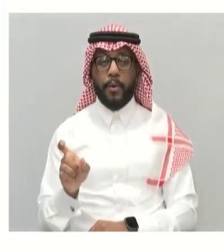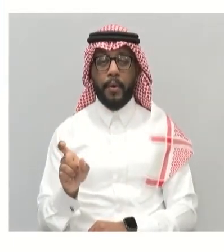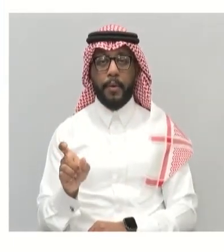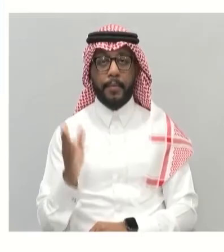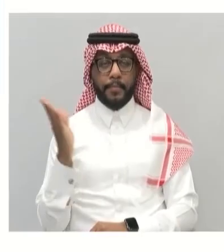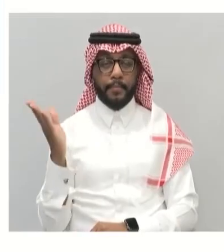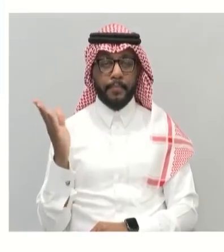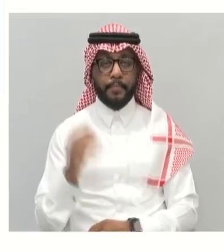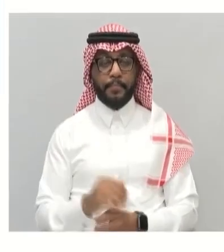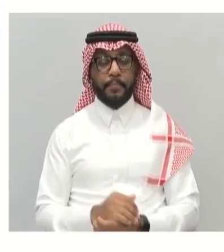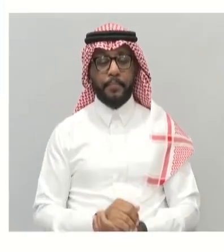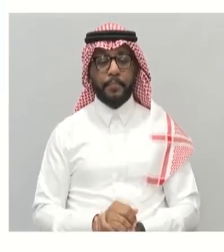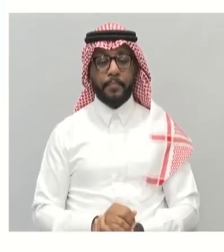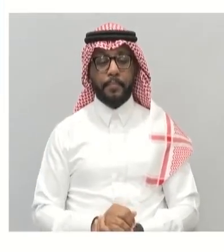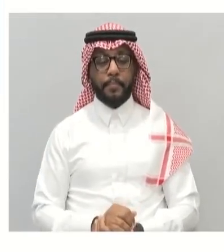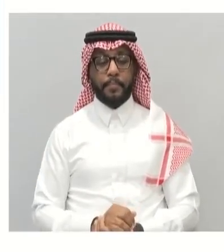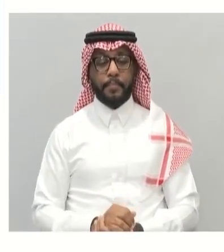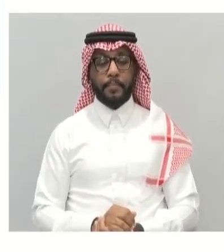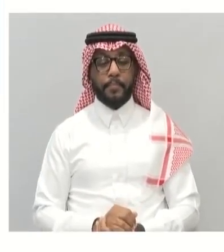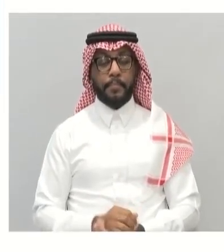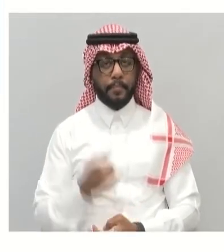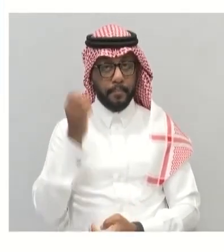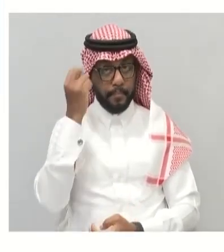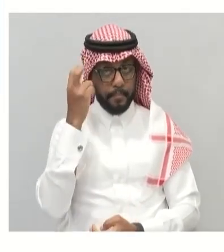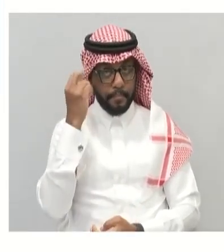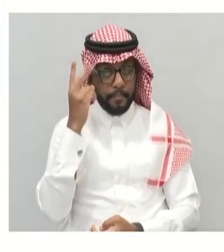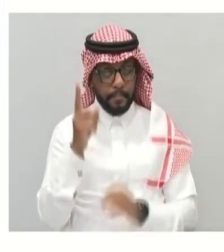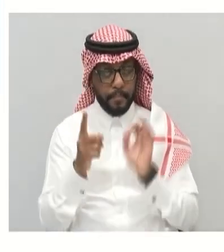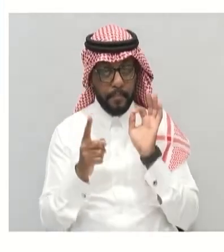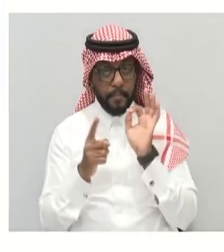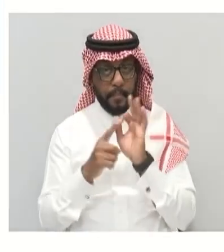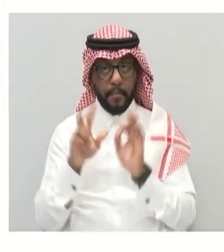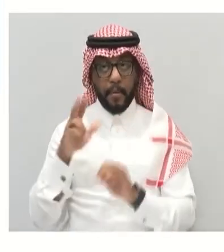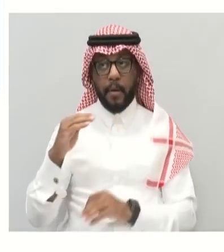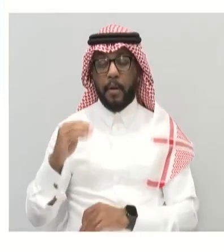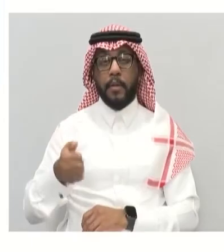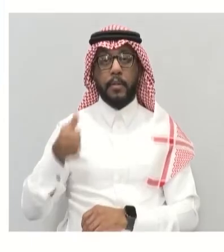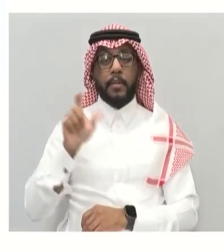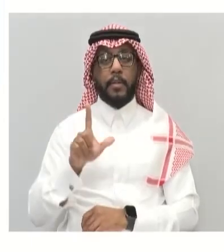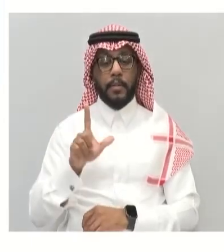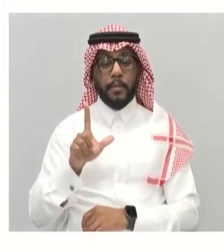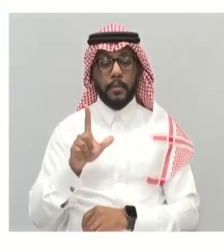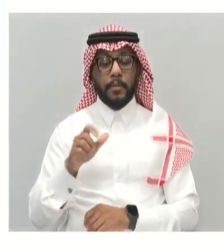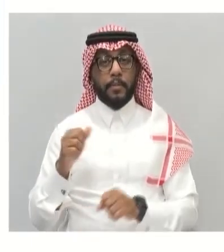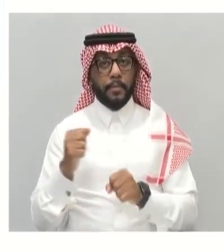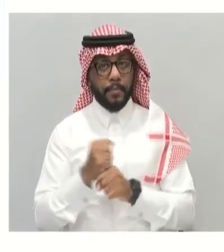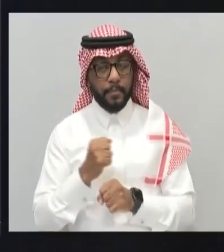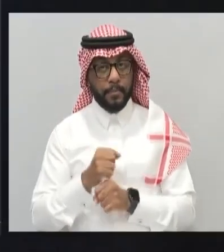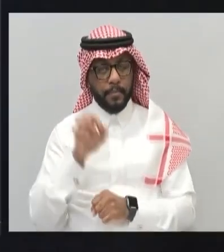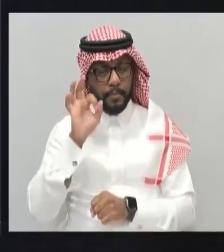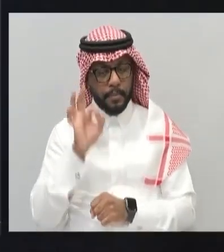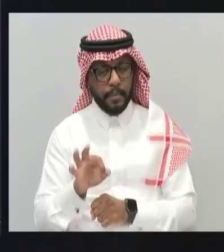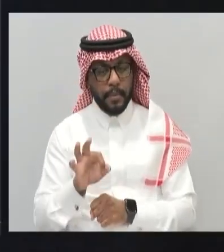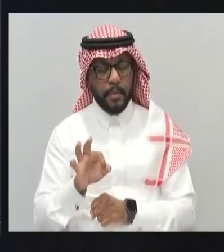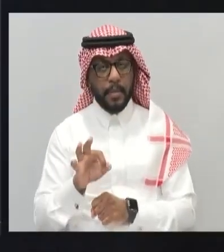فعل والفاعل في محل نصب حال في محل نصب حال اعلم ان حال الجمله تعرب في محل نصب حال هذا هو